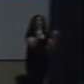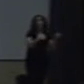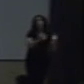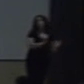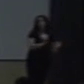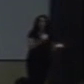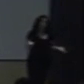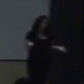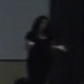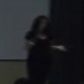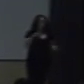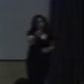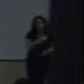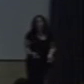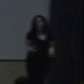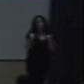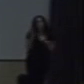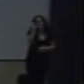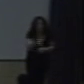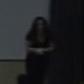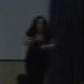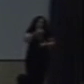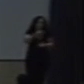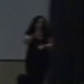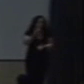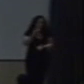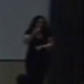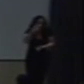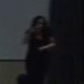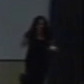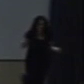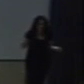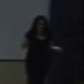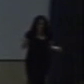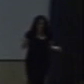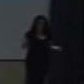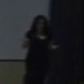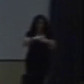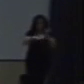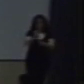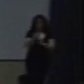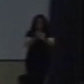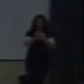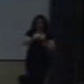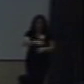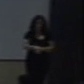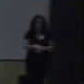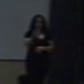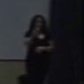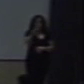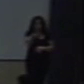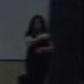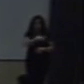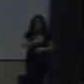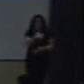vull dir, clar. Sí, a més, ara amb internet, el que deia ahir, de cadascú pot fer-se la... A mi quan algú em diu, no, és que jo això no ho sé, o tal, bueno, si ho vols saber, ho